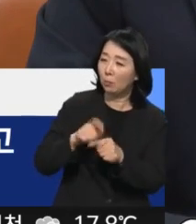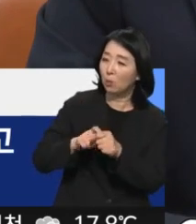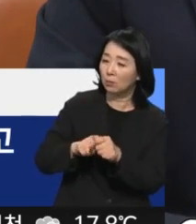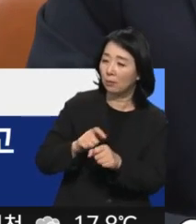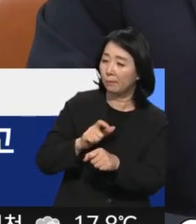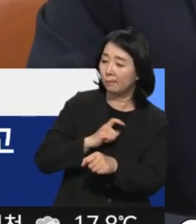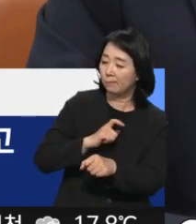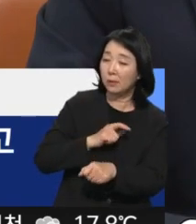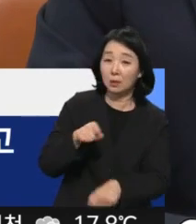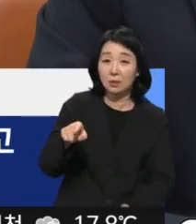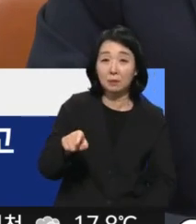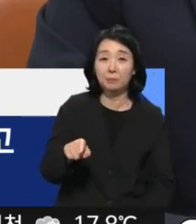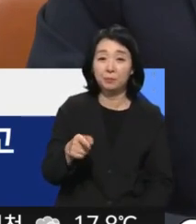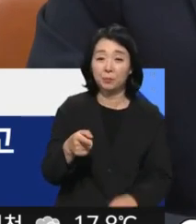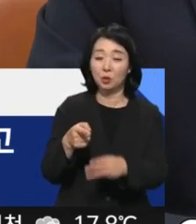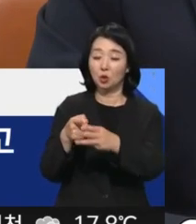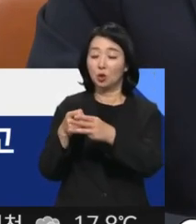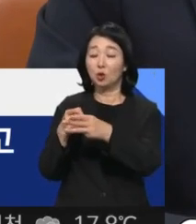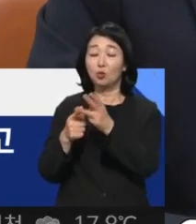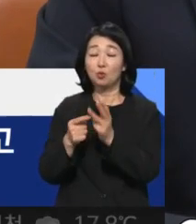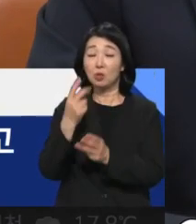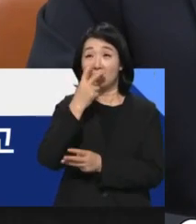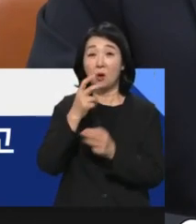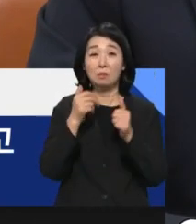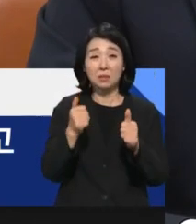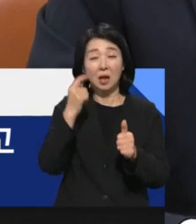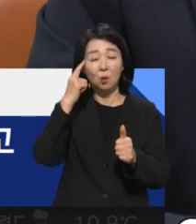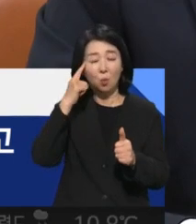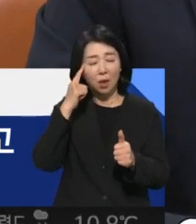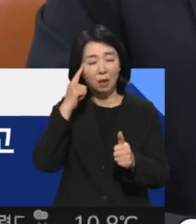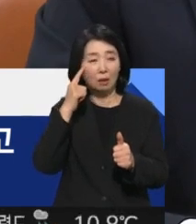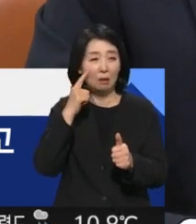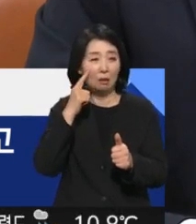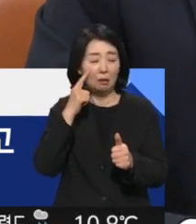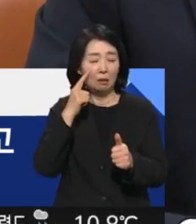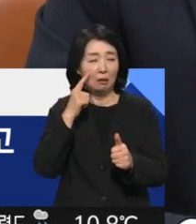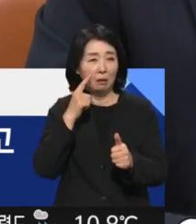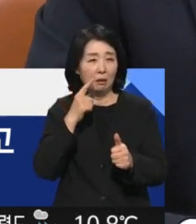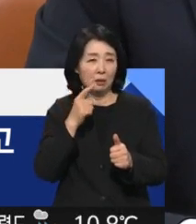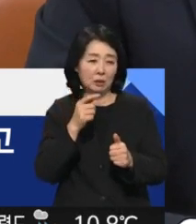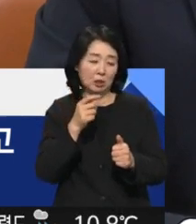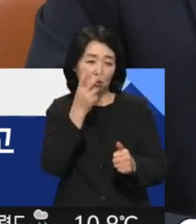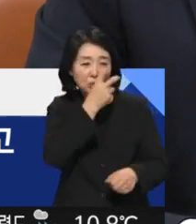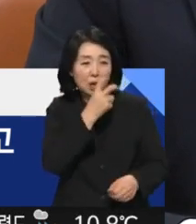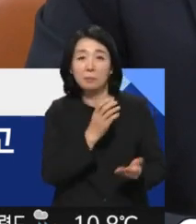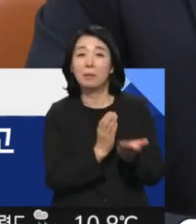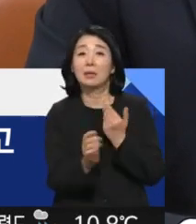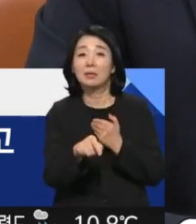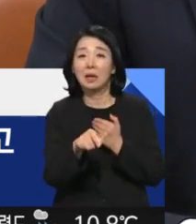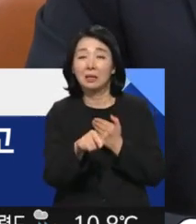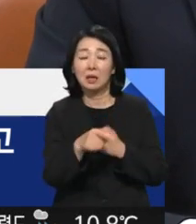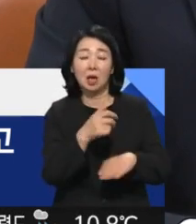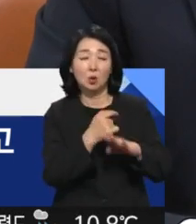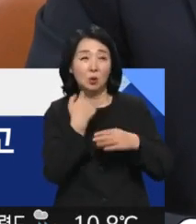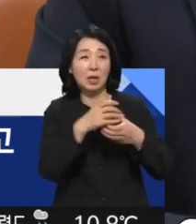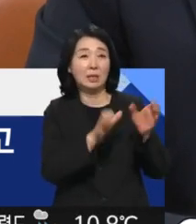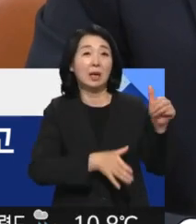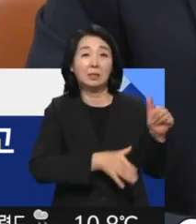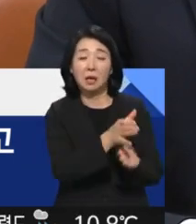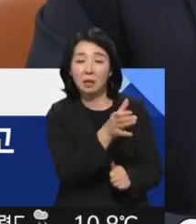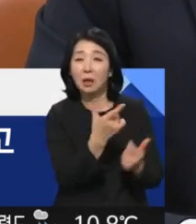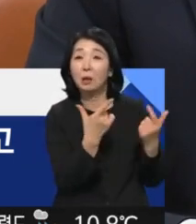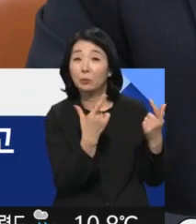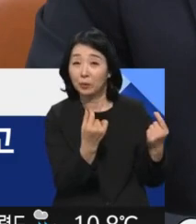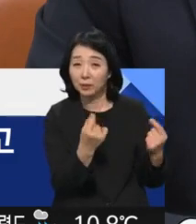됩니다. 윤석열 검찰이 그동안 보여온 편파적이고 비정상적인 수사 행태를 보면 이런 의심을 거두기